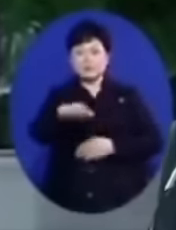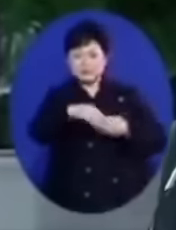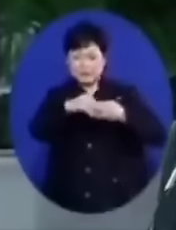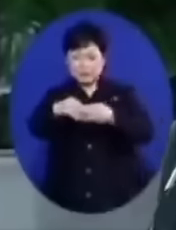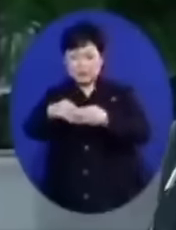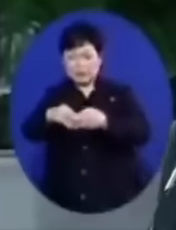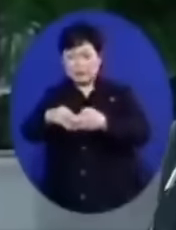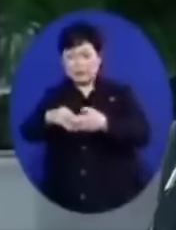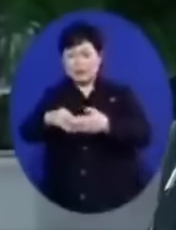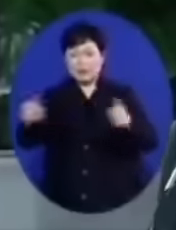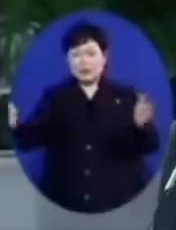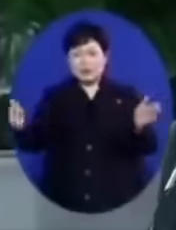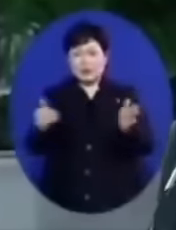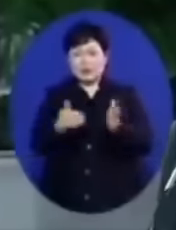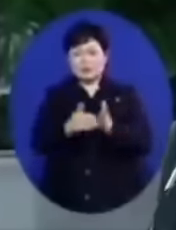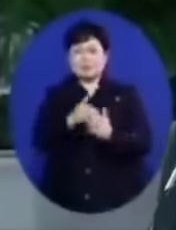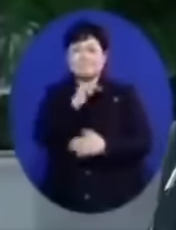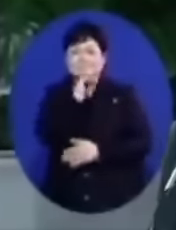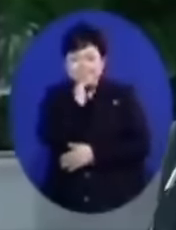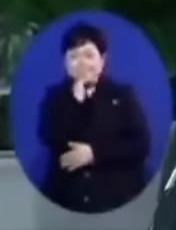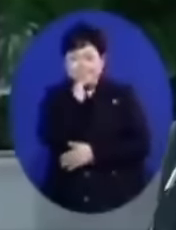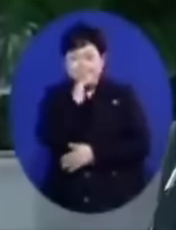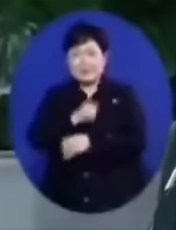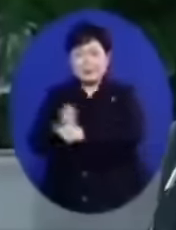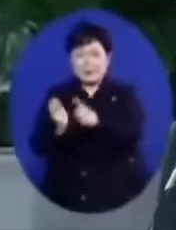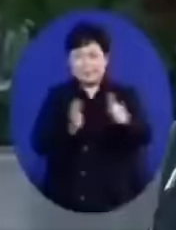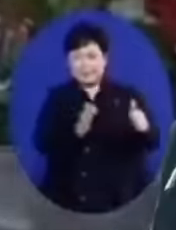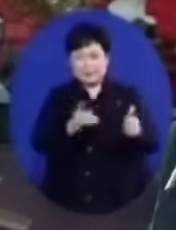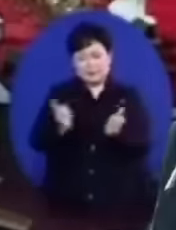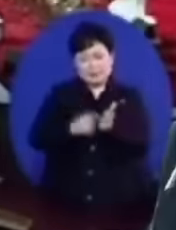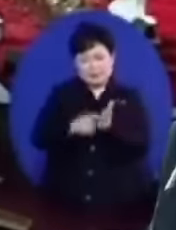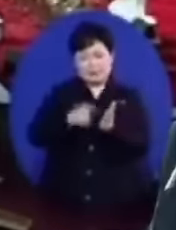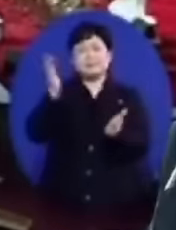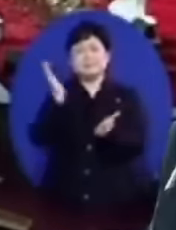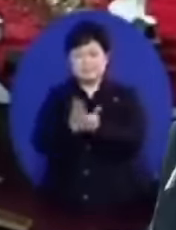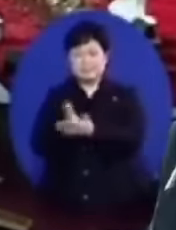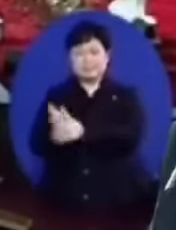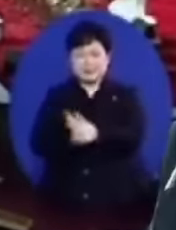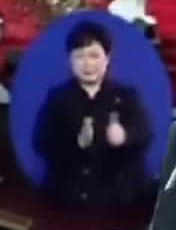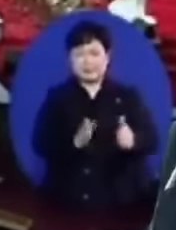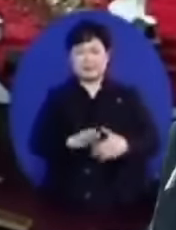때까지 잠잠하게 기다려야 되는 것입니다. 성급하게 나타나서는 안 되는 것입니다.